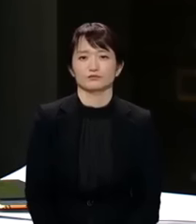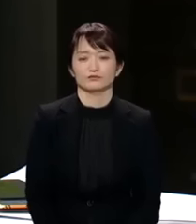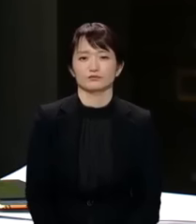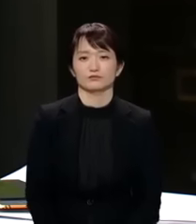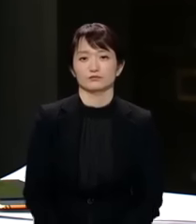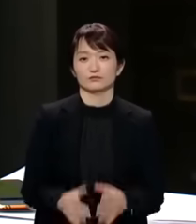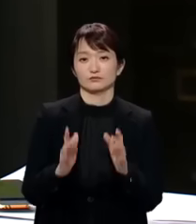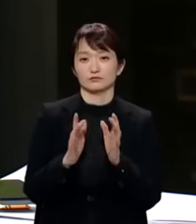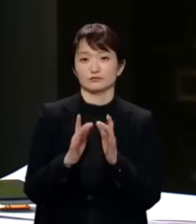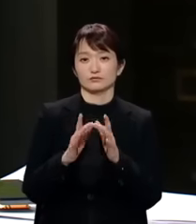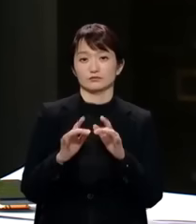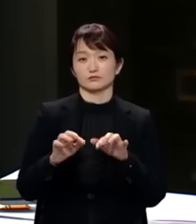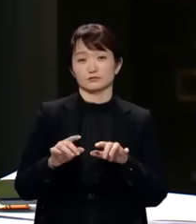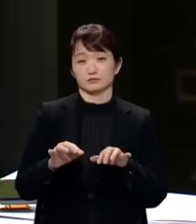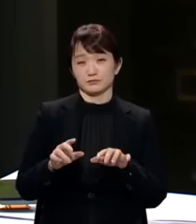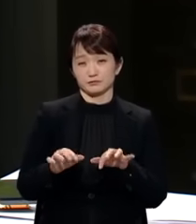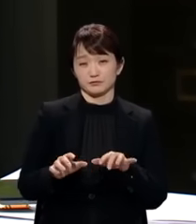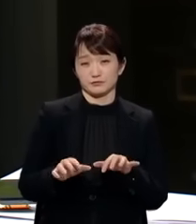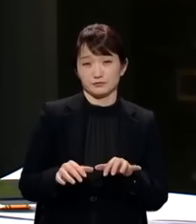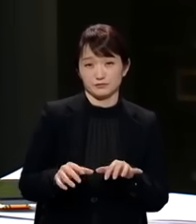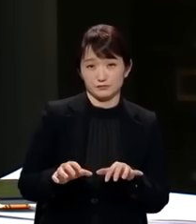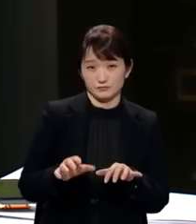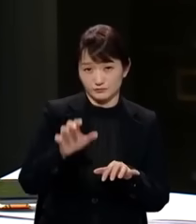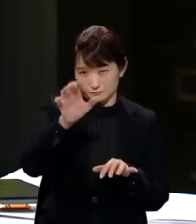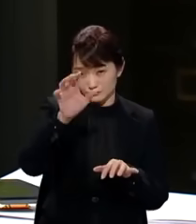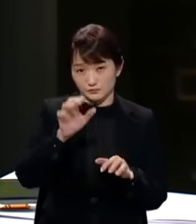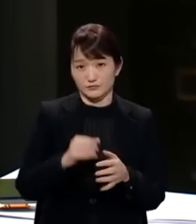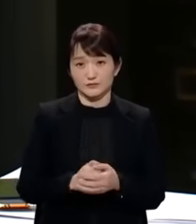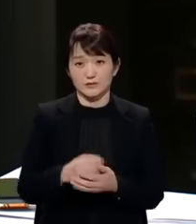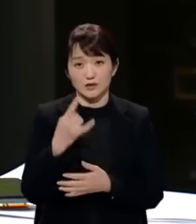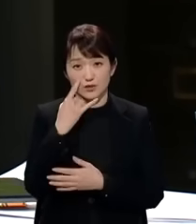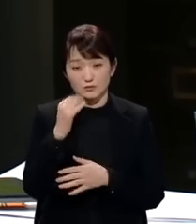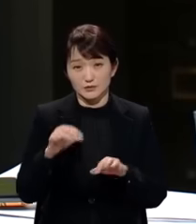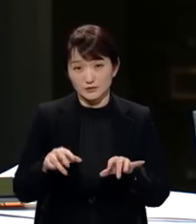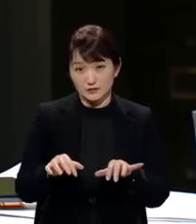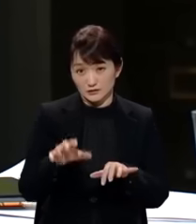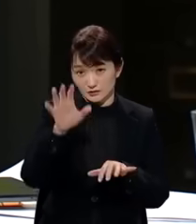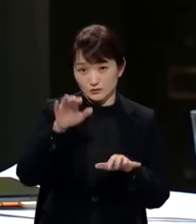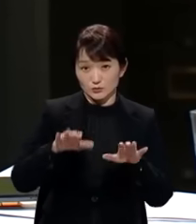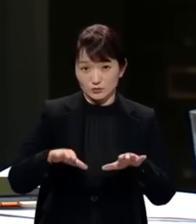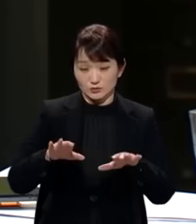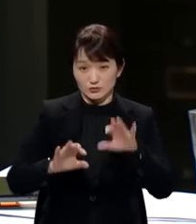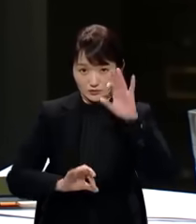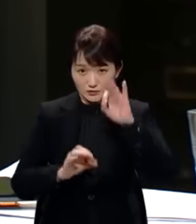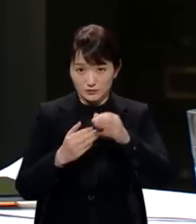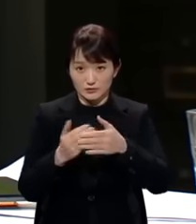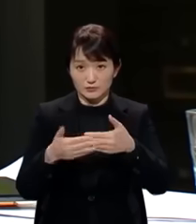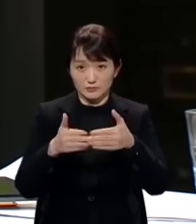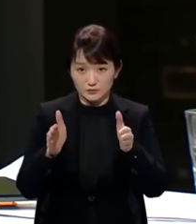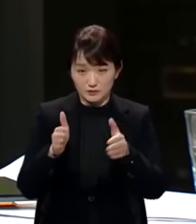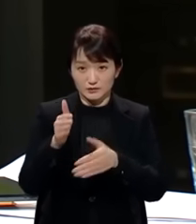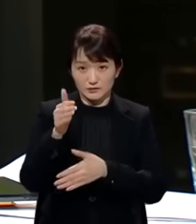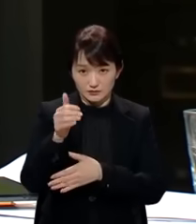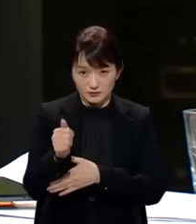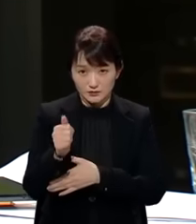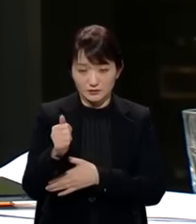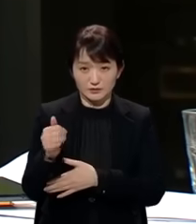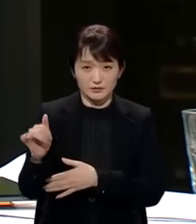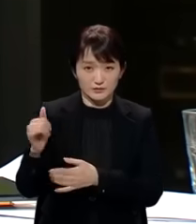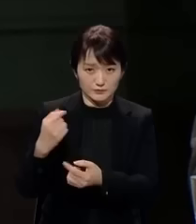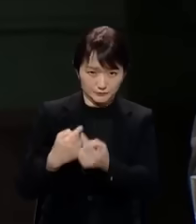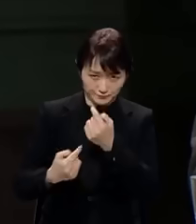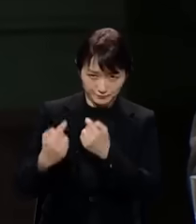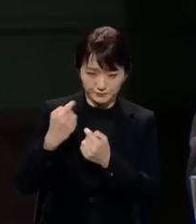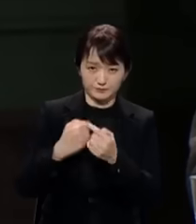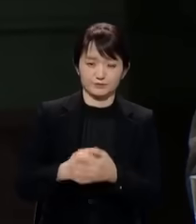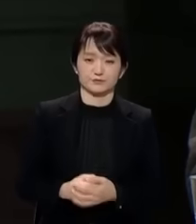자 온라인 커뮤니티를 뜨겁게 달은 어머니의 글이었는데 오늘 저희 사건 반장이 직접 제보도 주셨어요네 일단 사건이